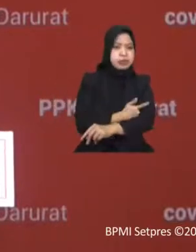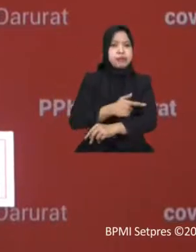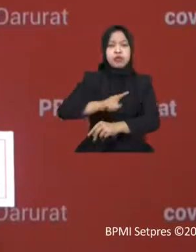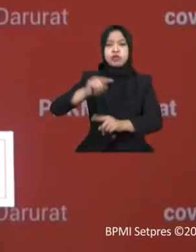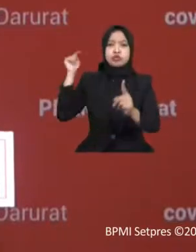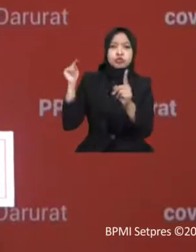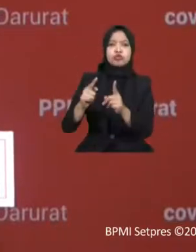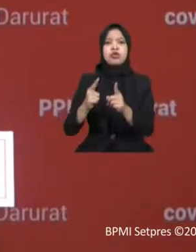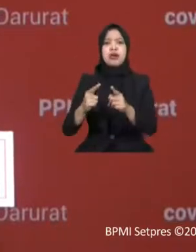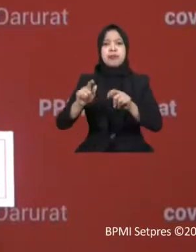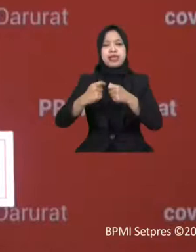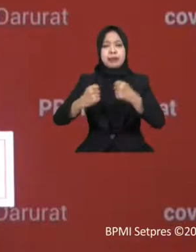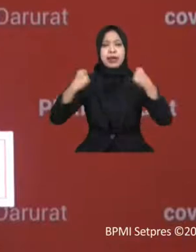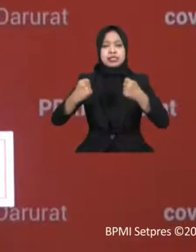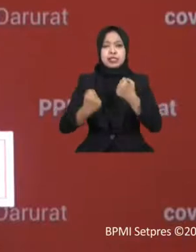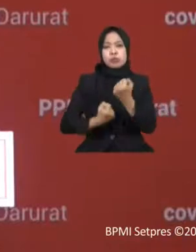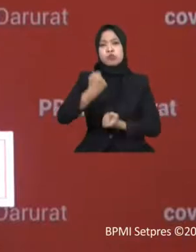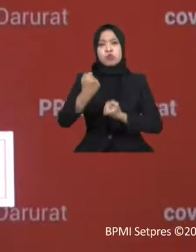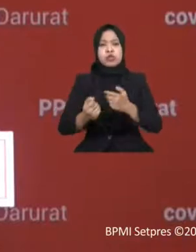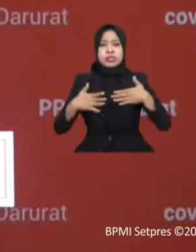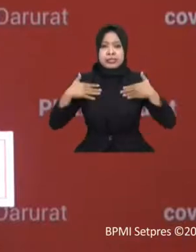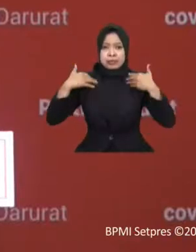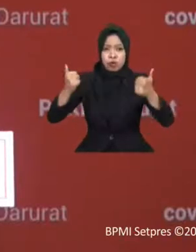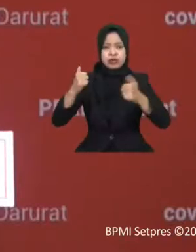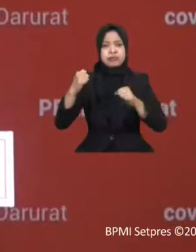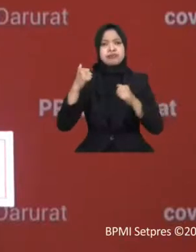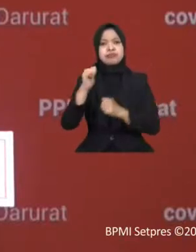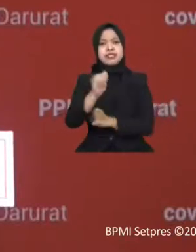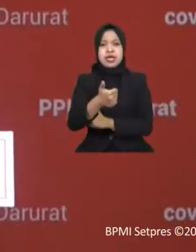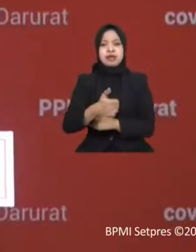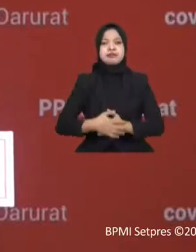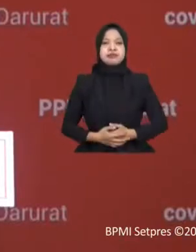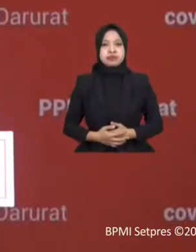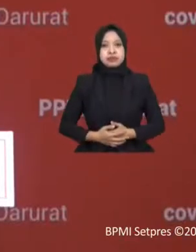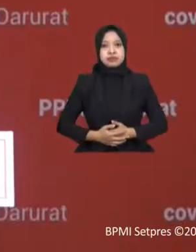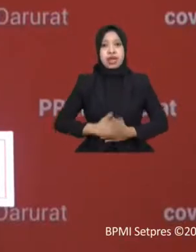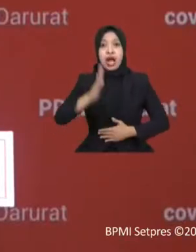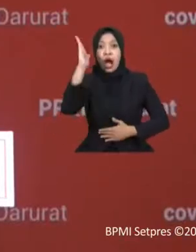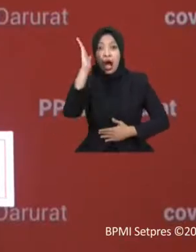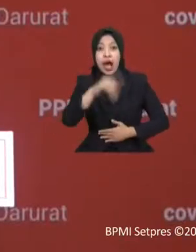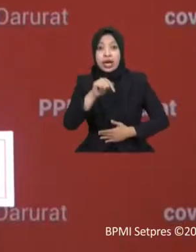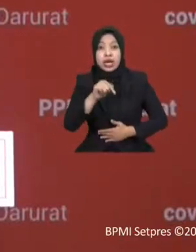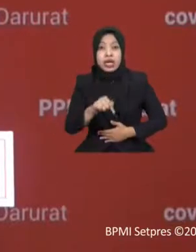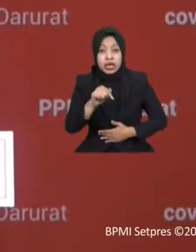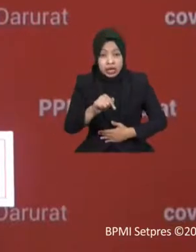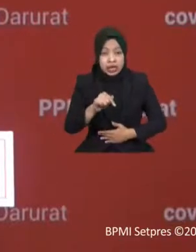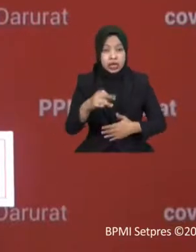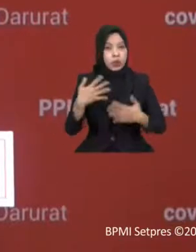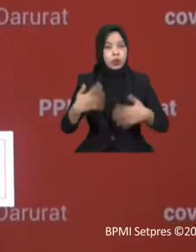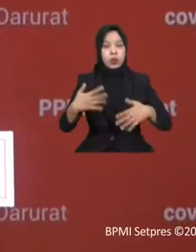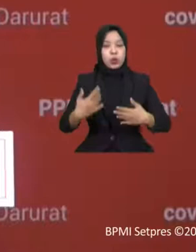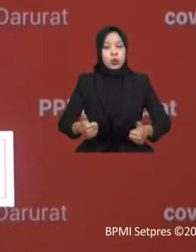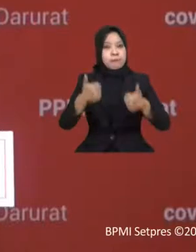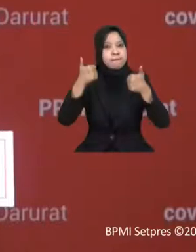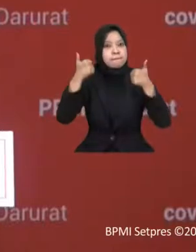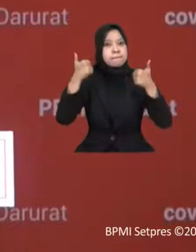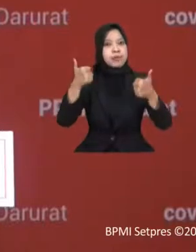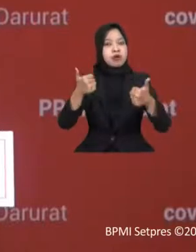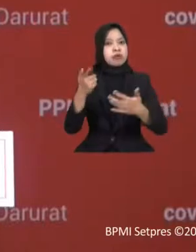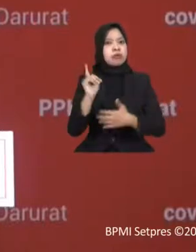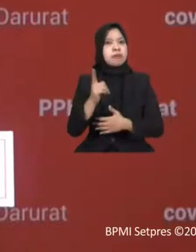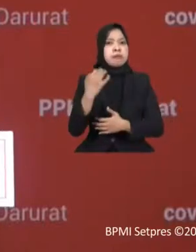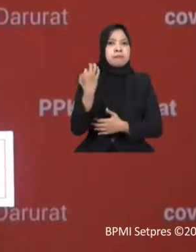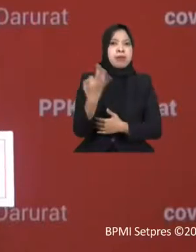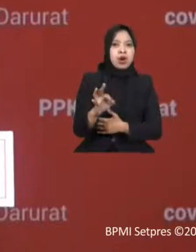meningkatkan angka kesembuhan hari ini saja kita membuat rekor baru lagi